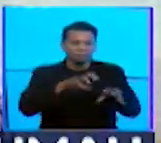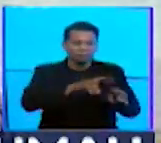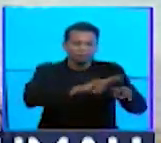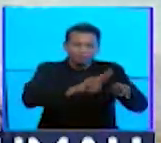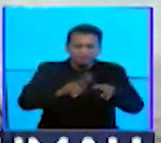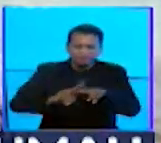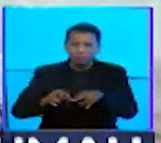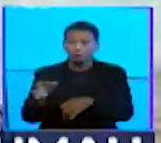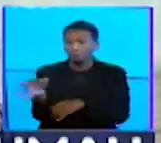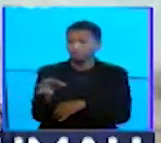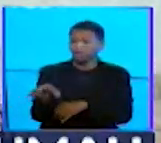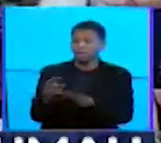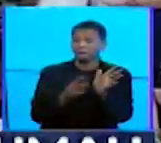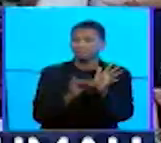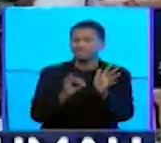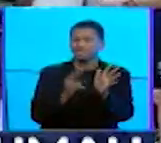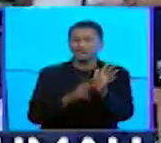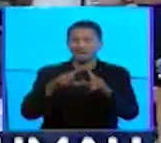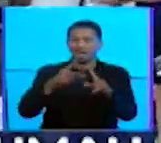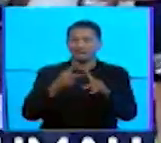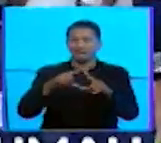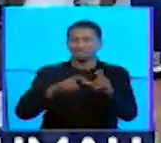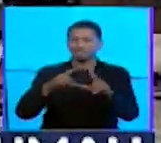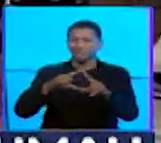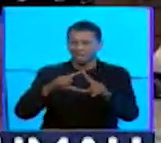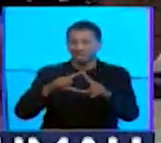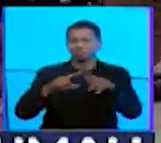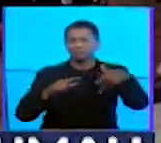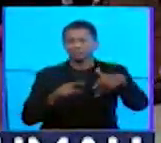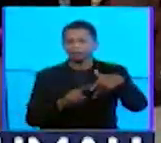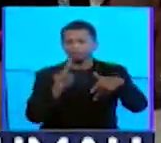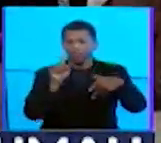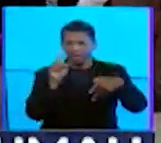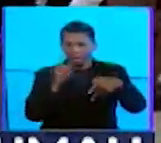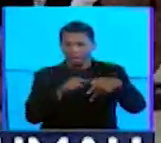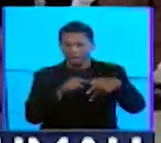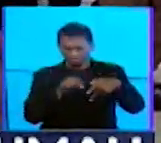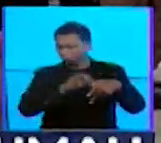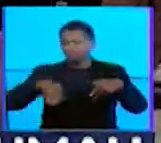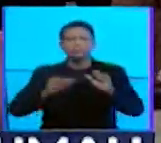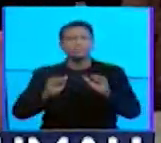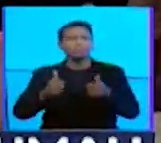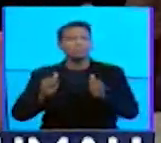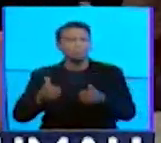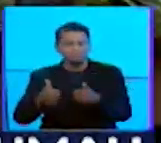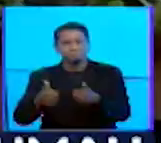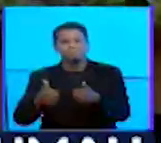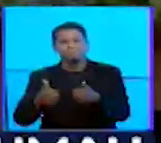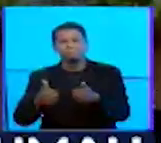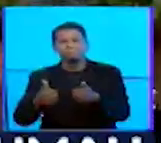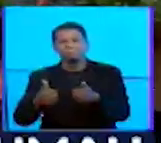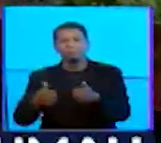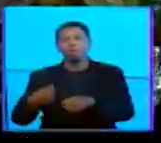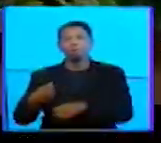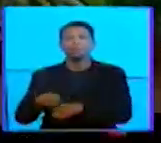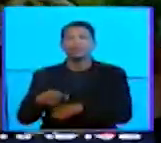ini sedang bersiap diri menyambut ajang Indonesia Triathlon Series 2021. Menparekraf Sandiaga Salahuddin Uno berkesempatan mencoba mini